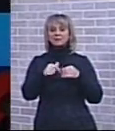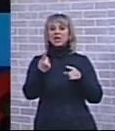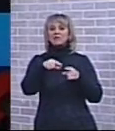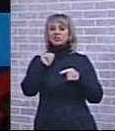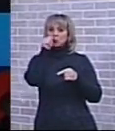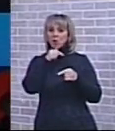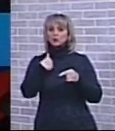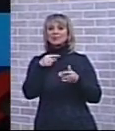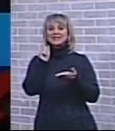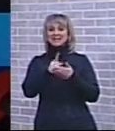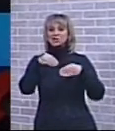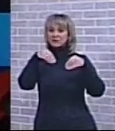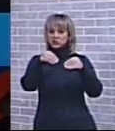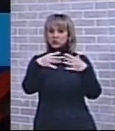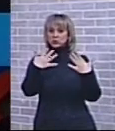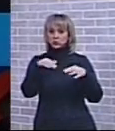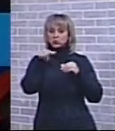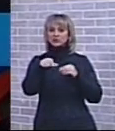этом году мы должны высадить уже